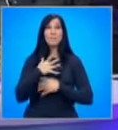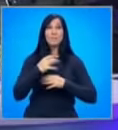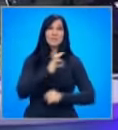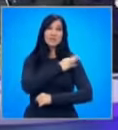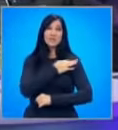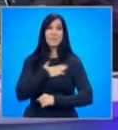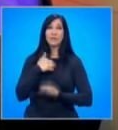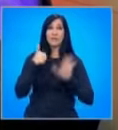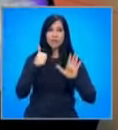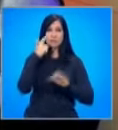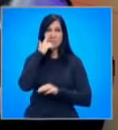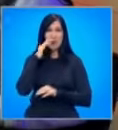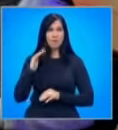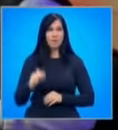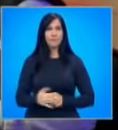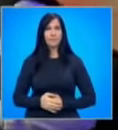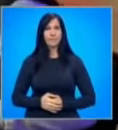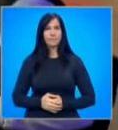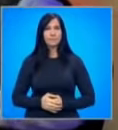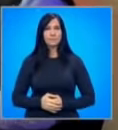остават едва 6 милиона.